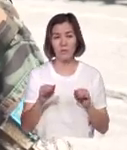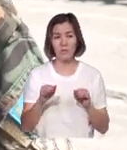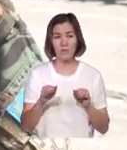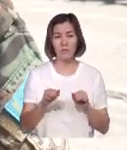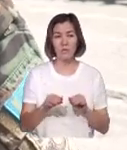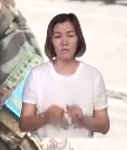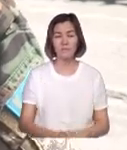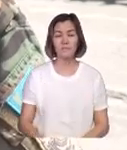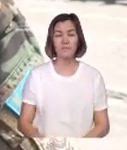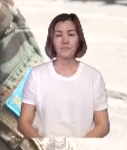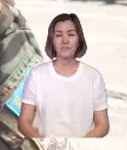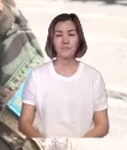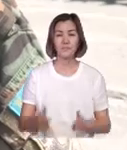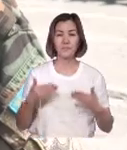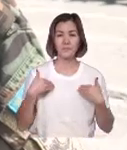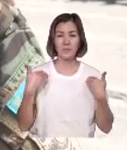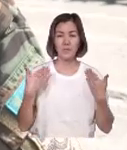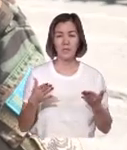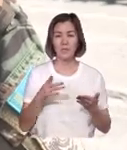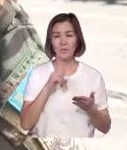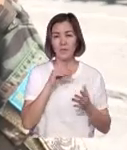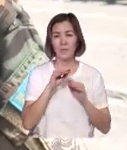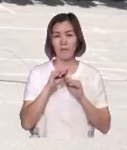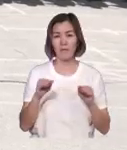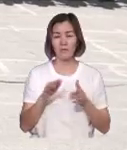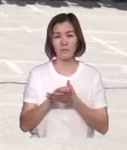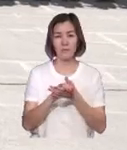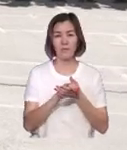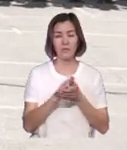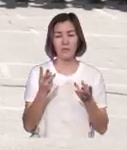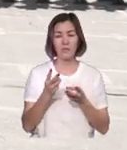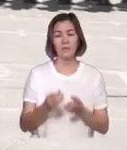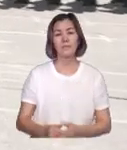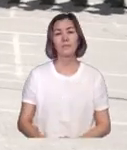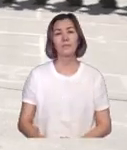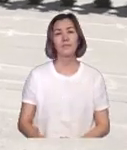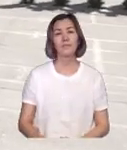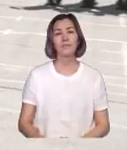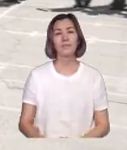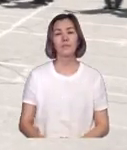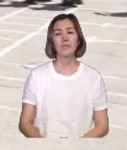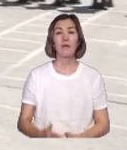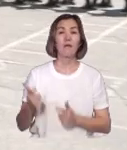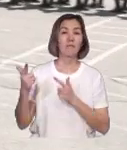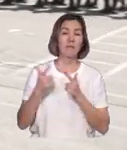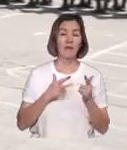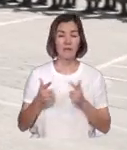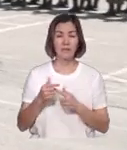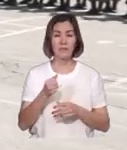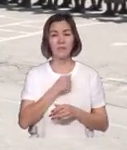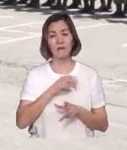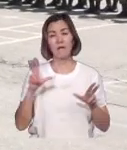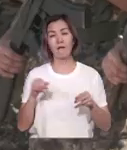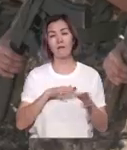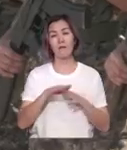оқуда қолдансын, тілейтініміз бәріміз заманымыз тыныш болсын. Жас сарбаздар әскерге іштей тас түйін дайындықпен келген. Ант